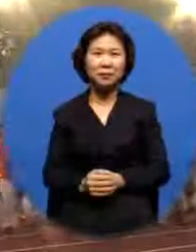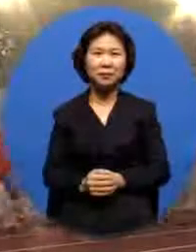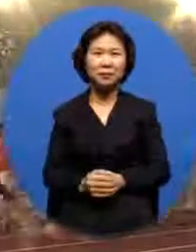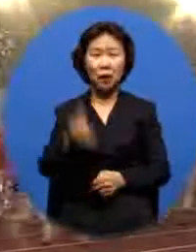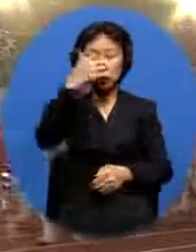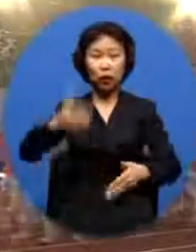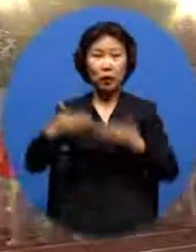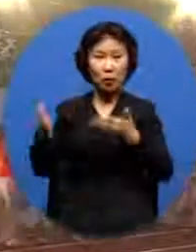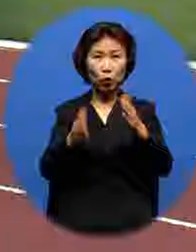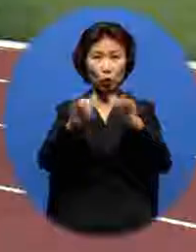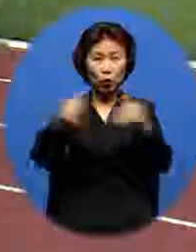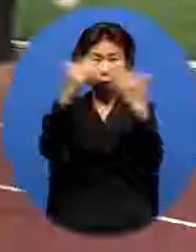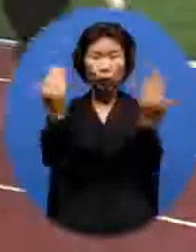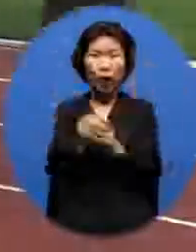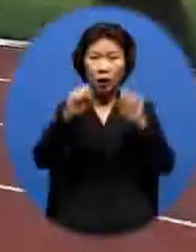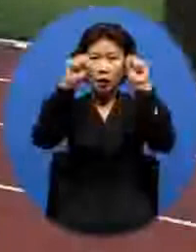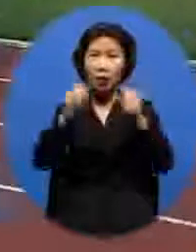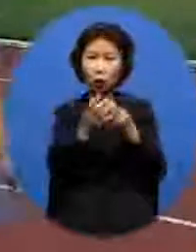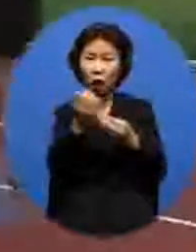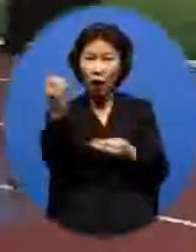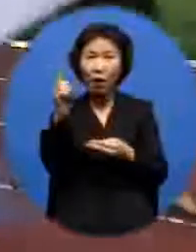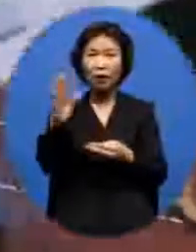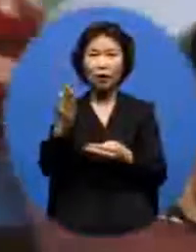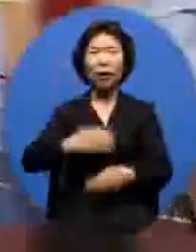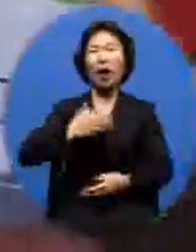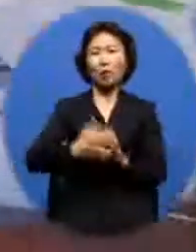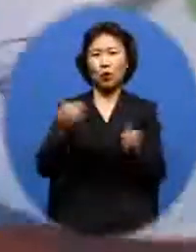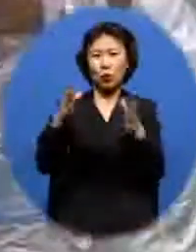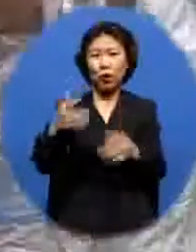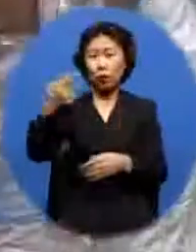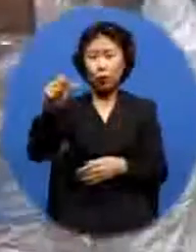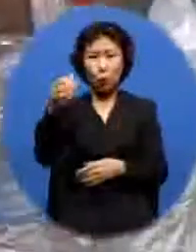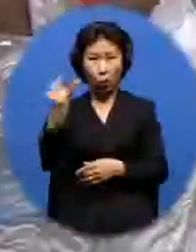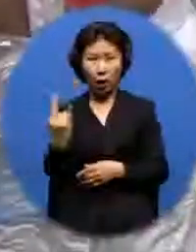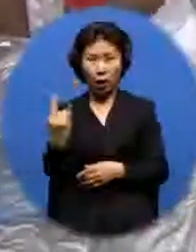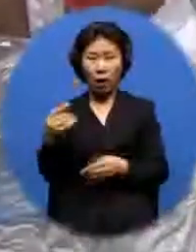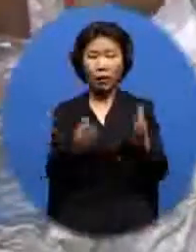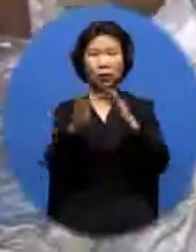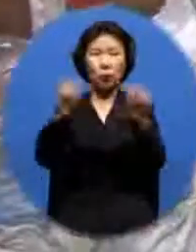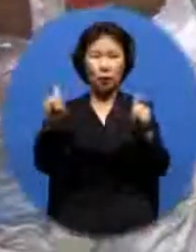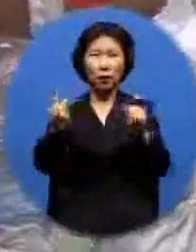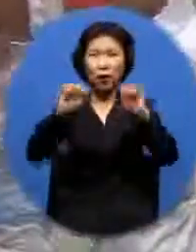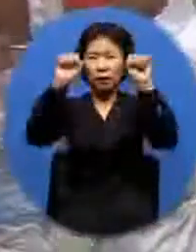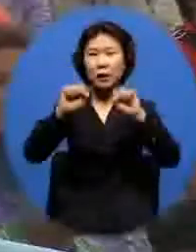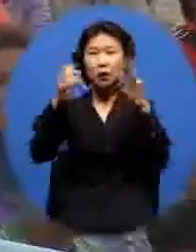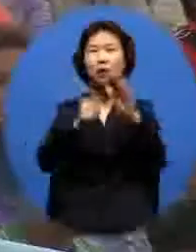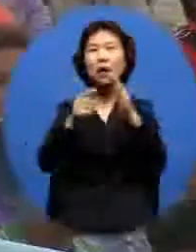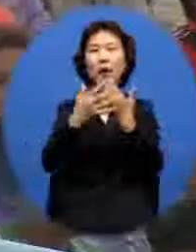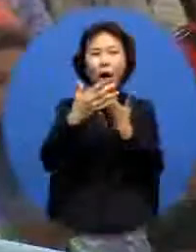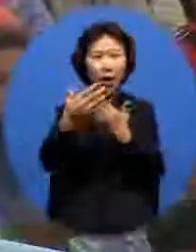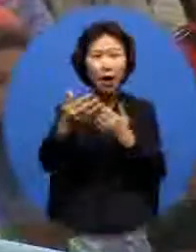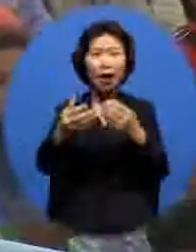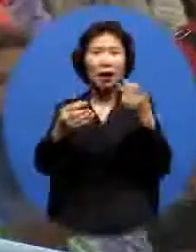충남도민 모두가 체육으로 환호되는 감동의 순간, 제65회 충남도민체육대회가 13일 오후 7시 30분